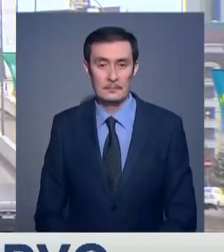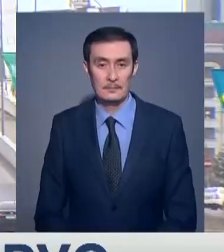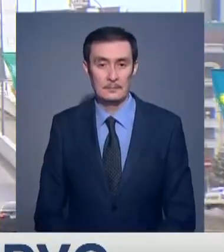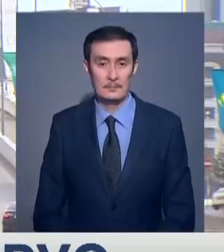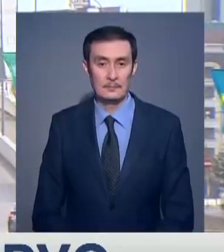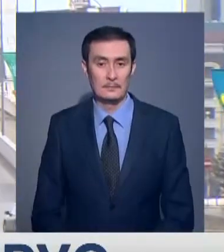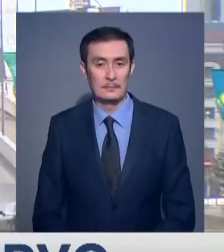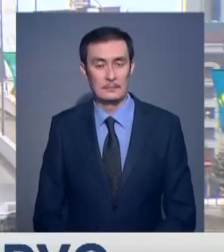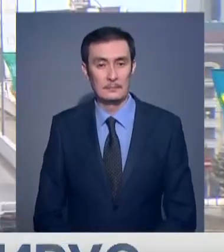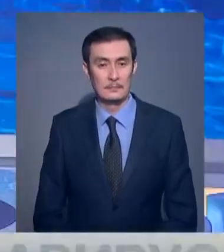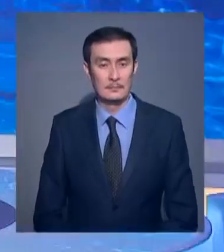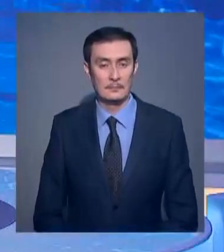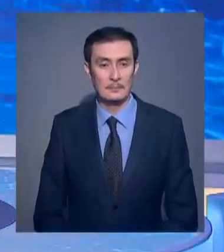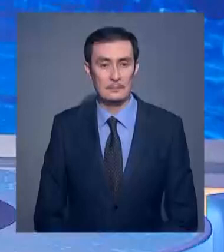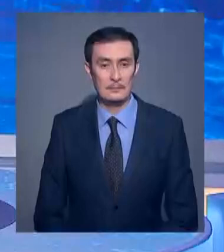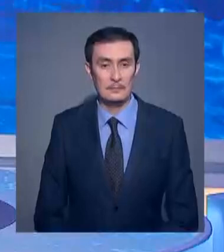24.